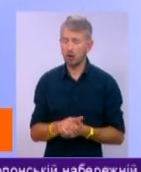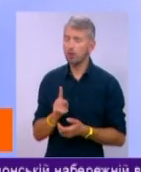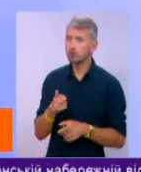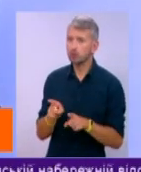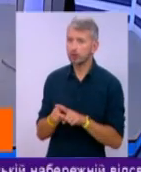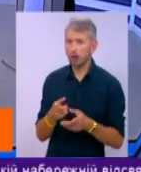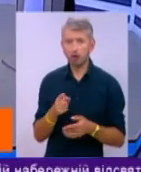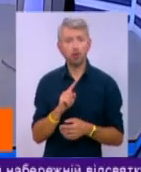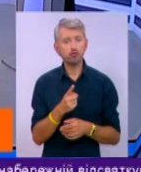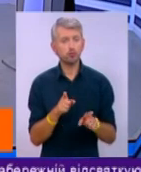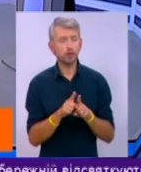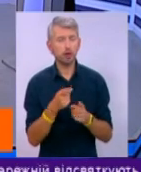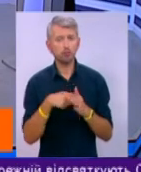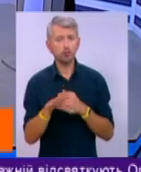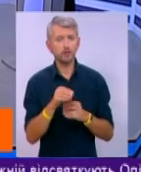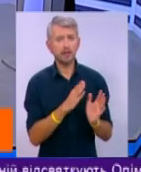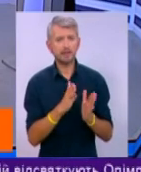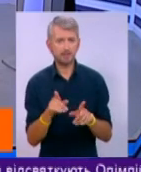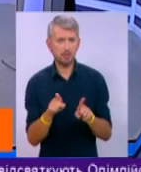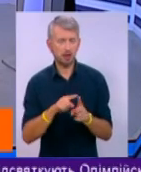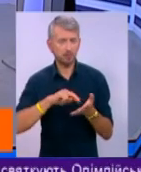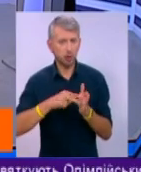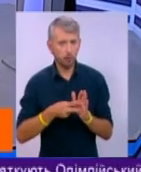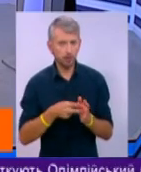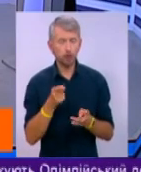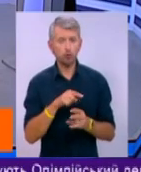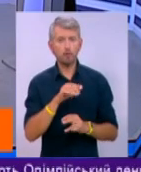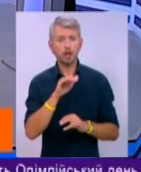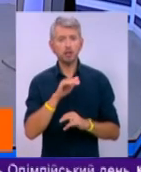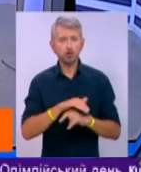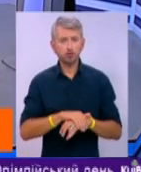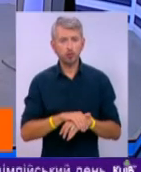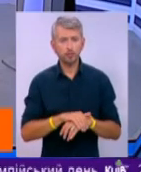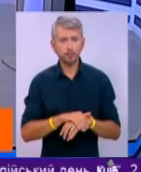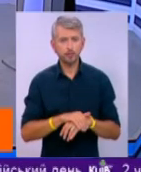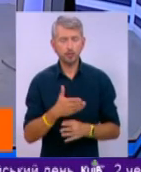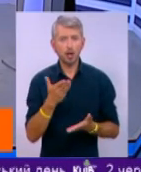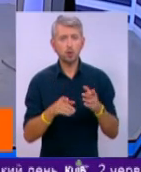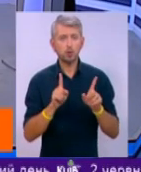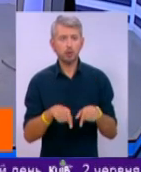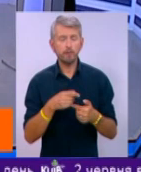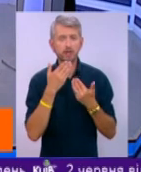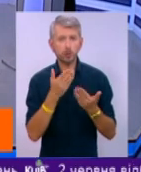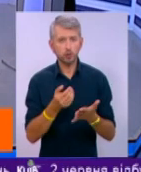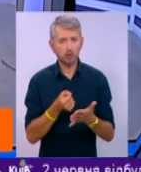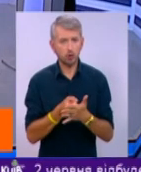Чому так? А тому, що вся система так спланована. І тому, фактично, якщо навіть звернутися